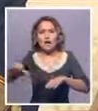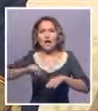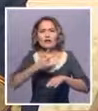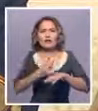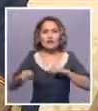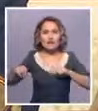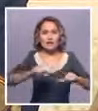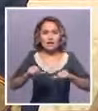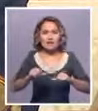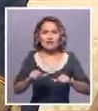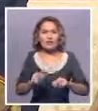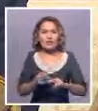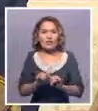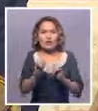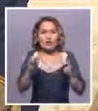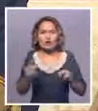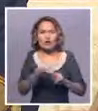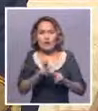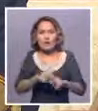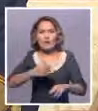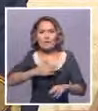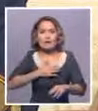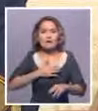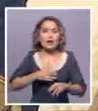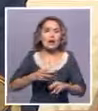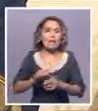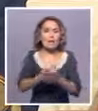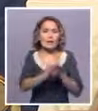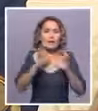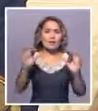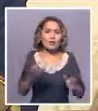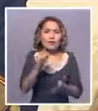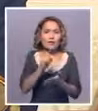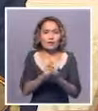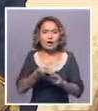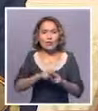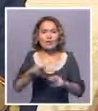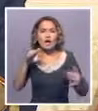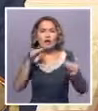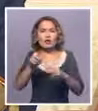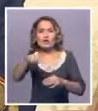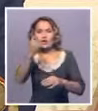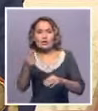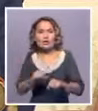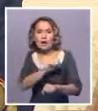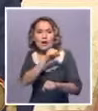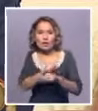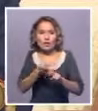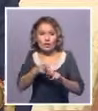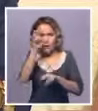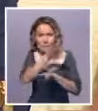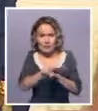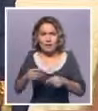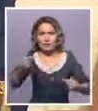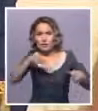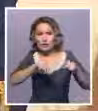Бұл өзгерістер экономикалық өзгерістер мен қауіпсіздік мәселесіне тікелей қатысы бар. Тәуелсіз мемлекеттер достастығы осы өзгерістерге дер кезінде икемделіп,